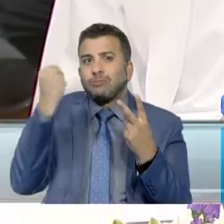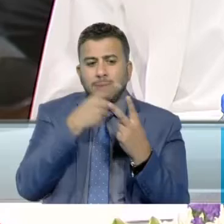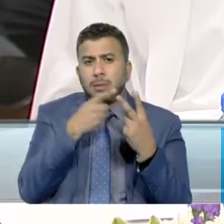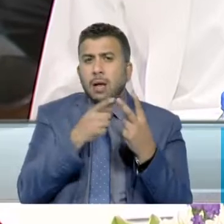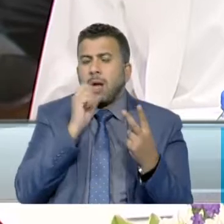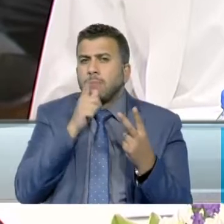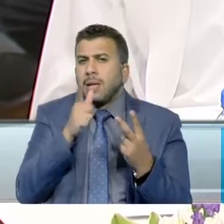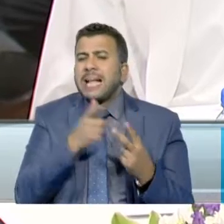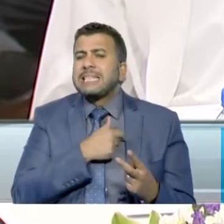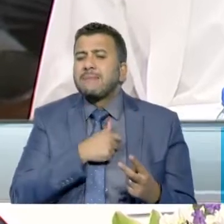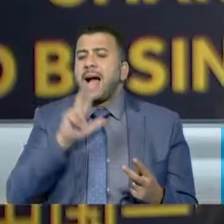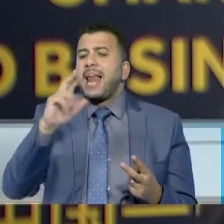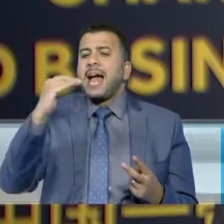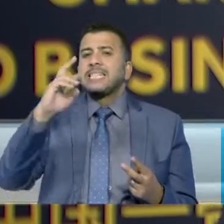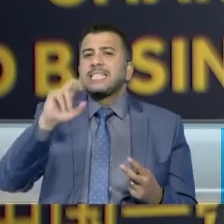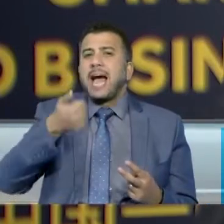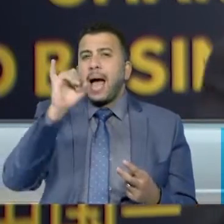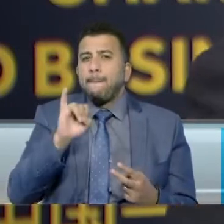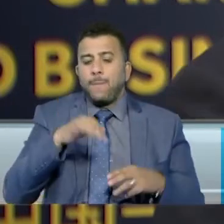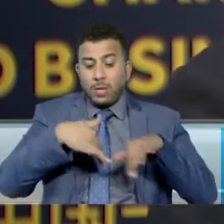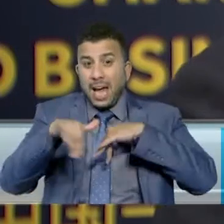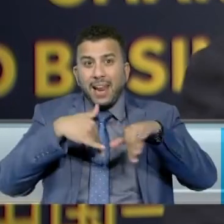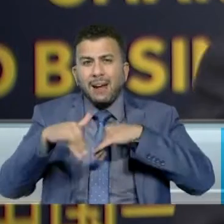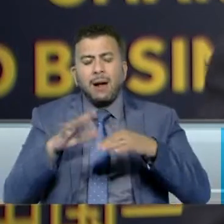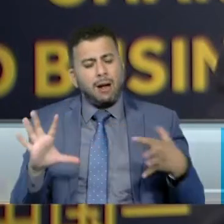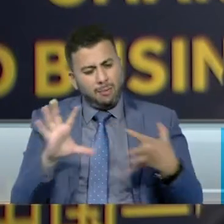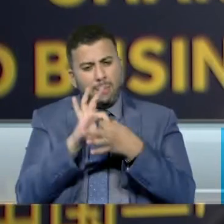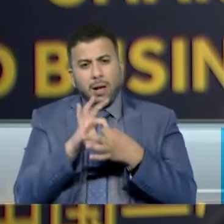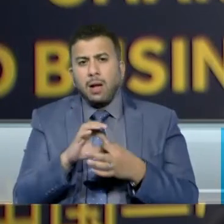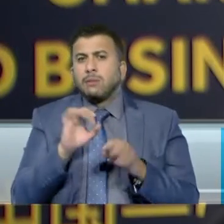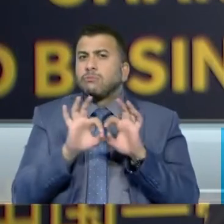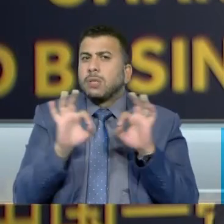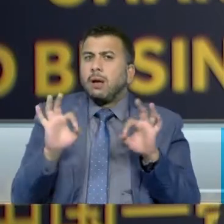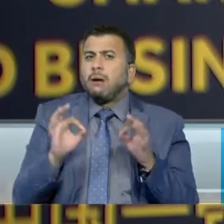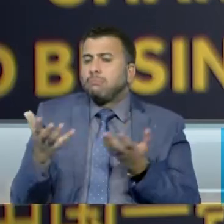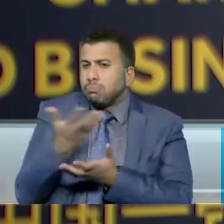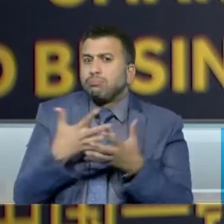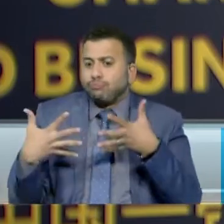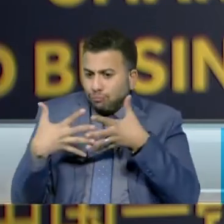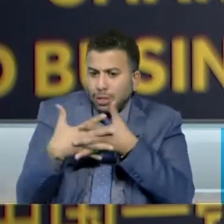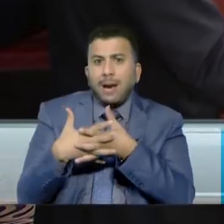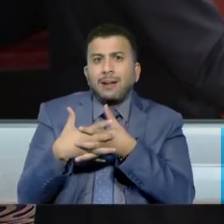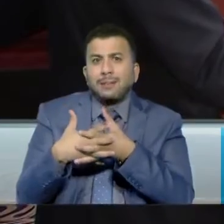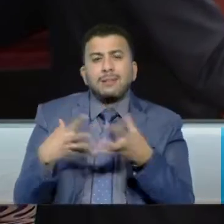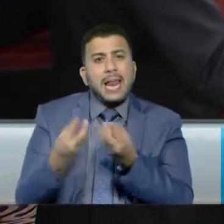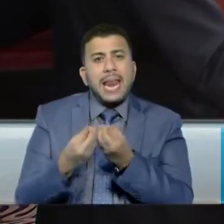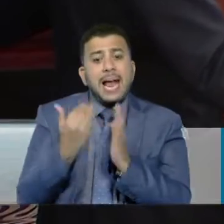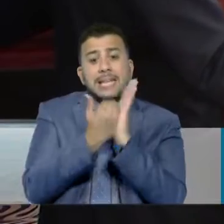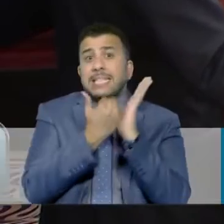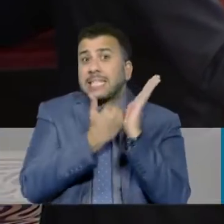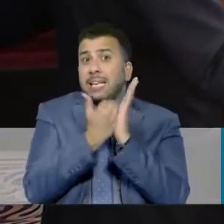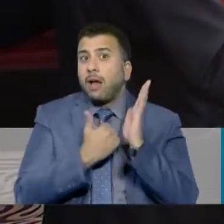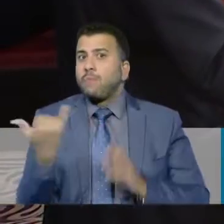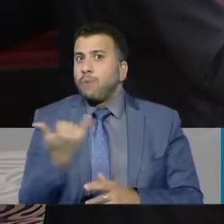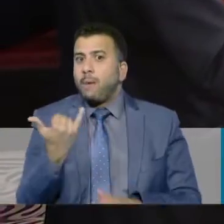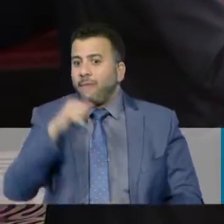الحزام والطريق بين الشارقة والصين ليخلق منصة لإيجاد الفرص والشراكات في القطاعات الاقتصادية